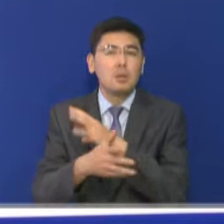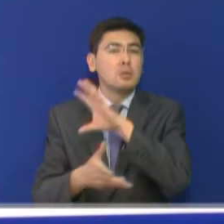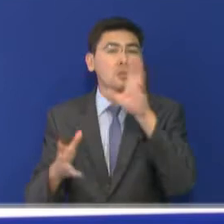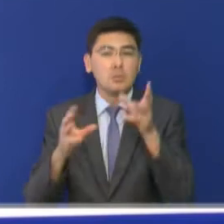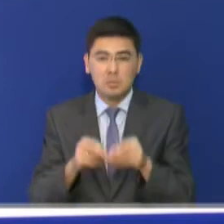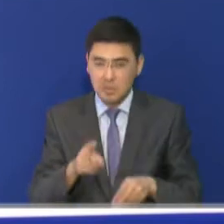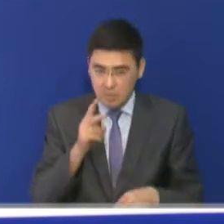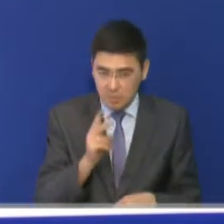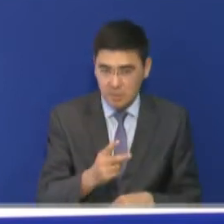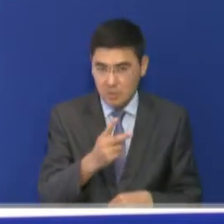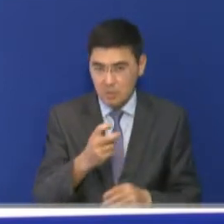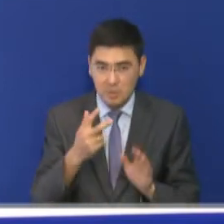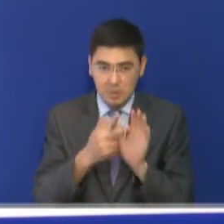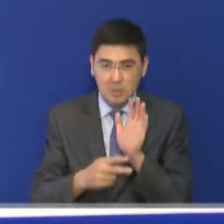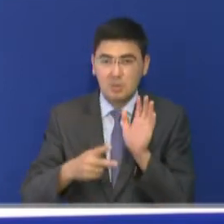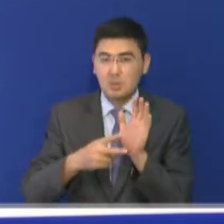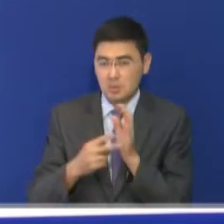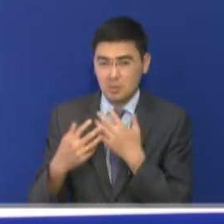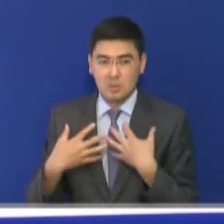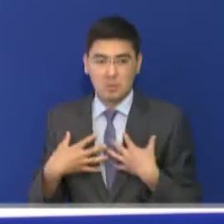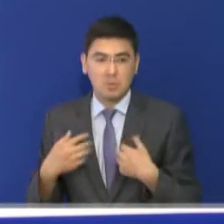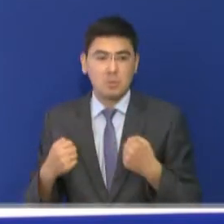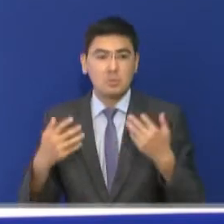саны 2287-ге жетті.